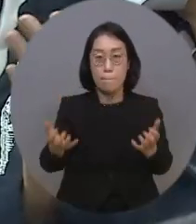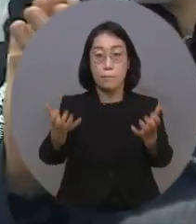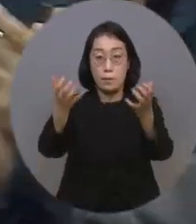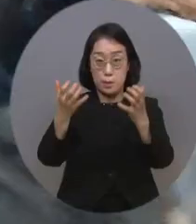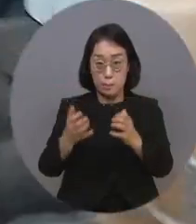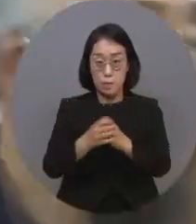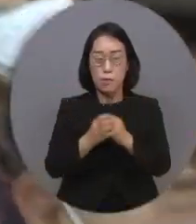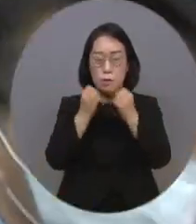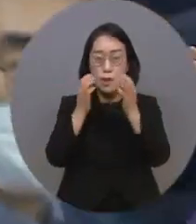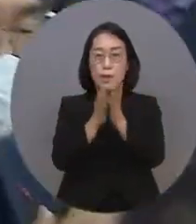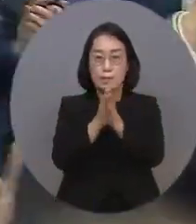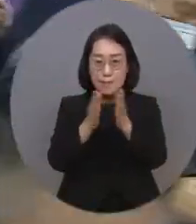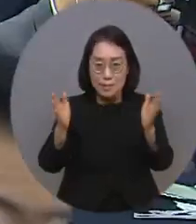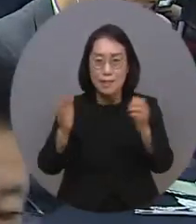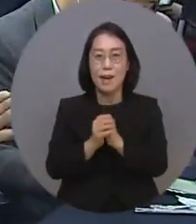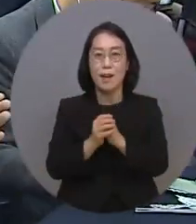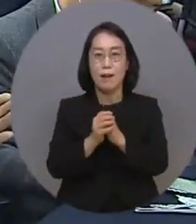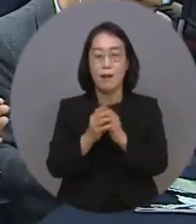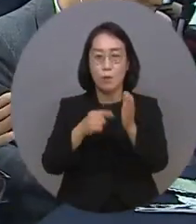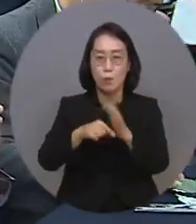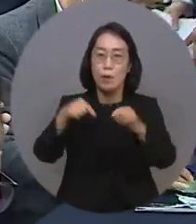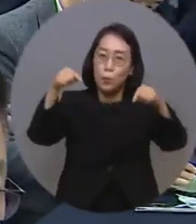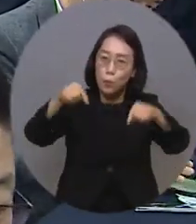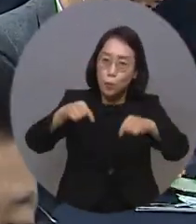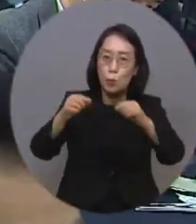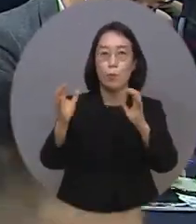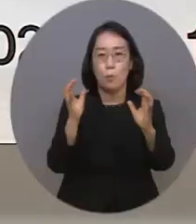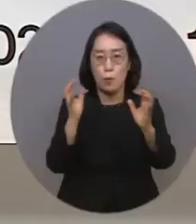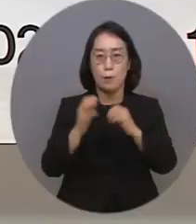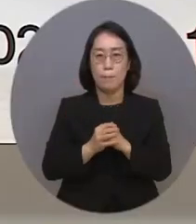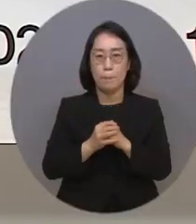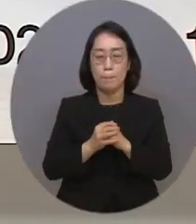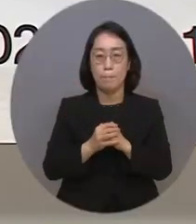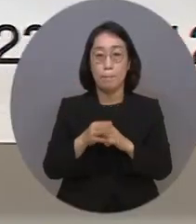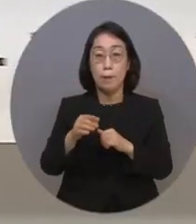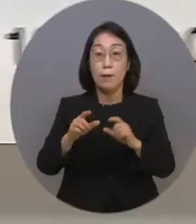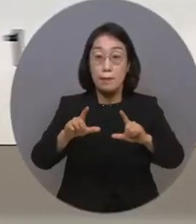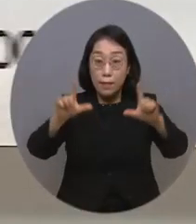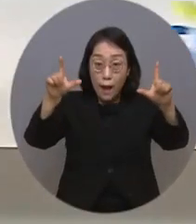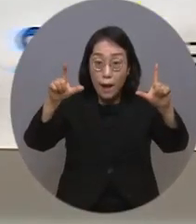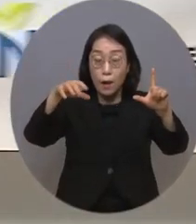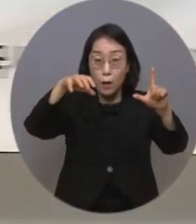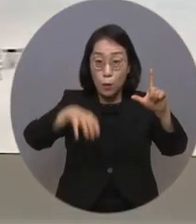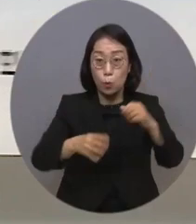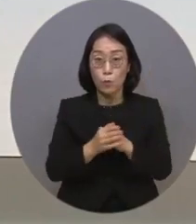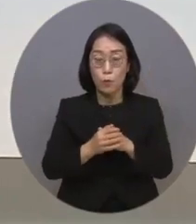맞아 새 출발을 다짐하는 시간을 가졌습니다. 특히 이날 현장에는